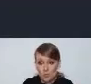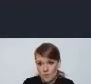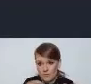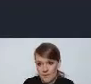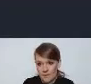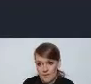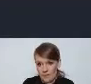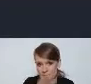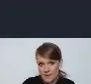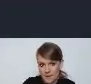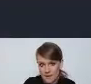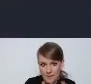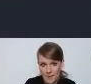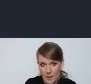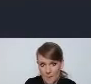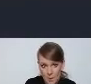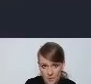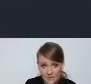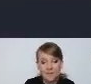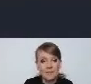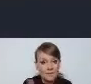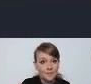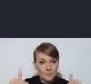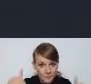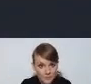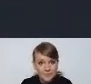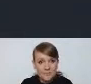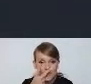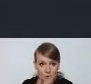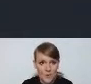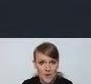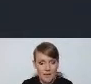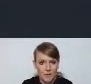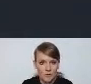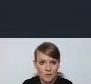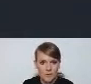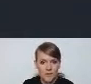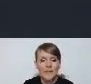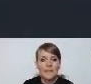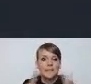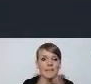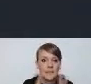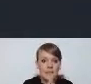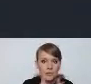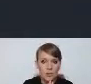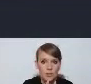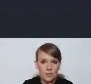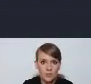rynku polskim. Możecie Państwo zobaczyć takich 10